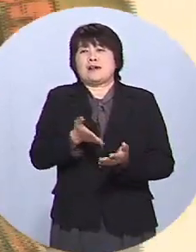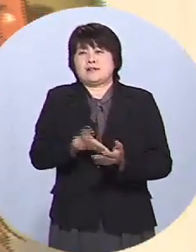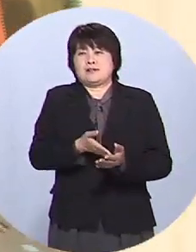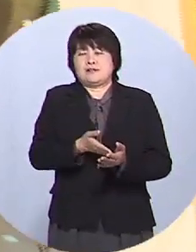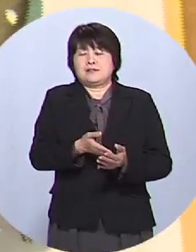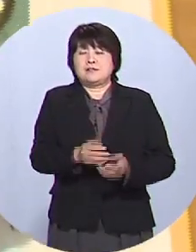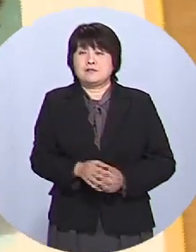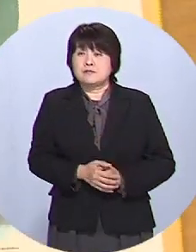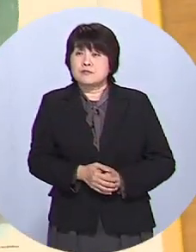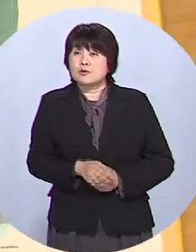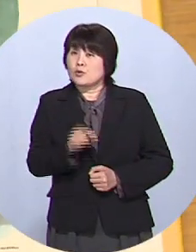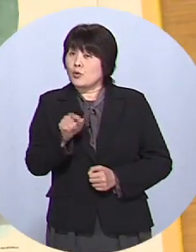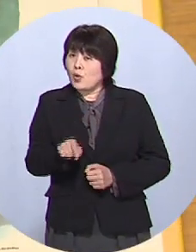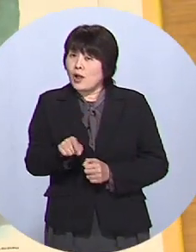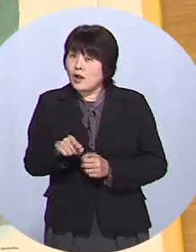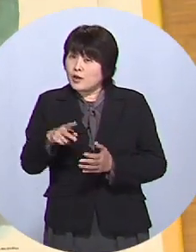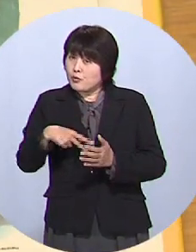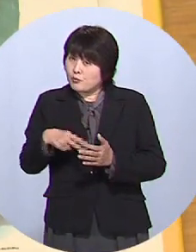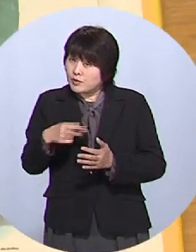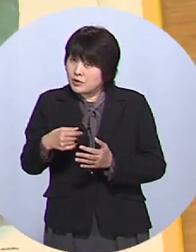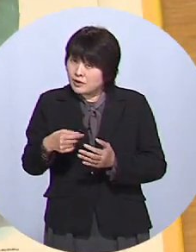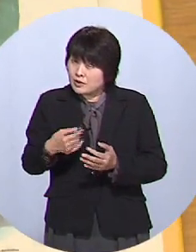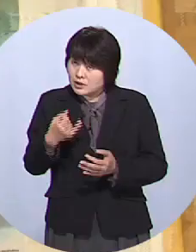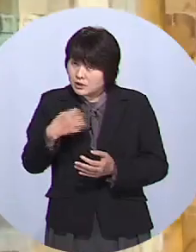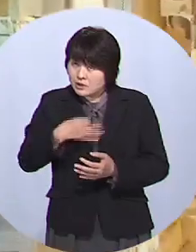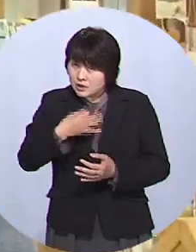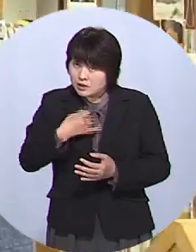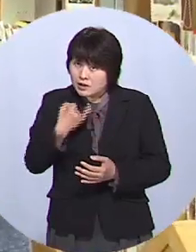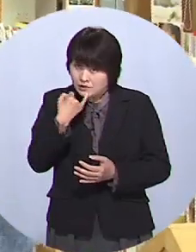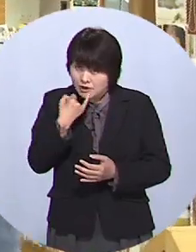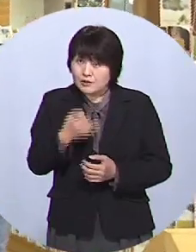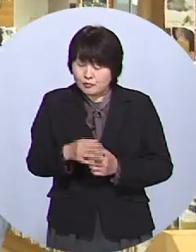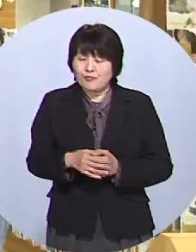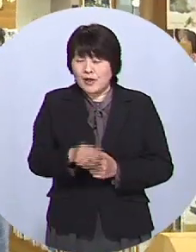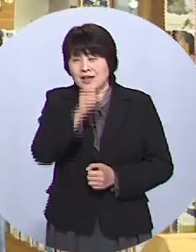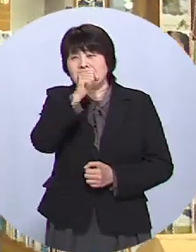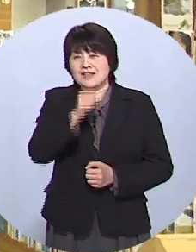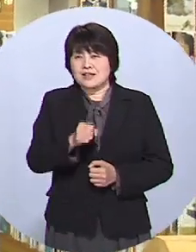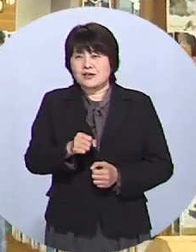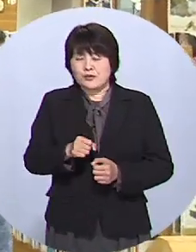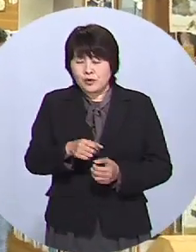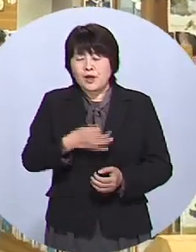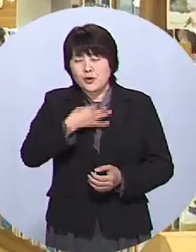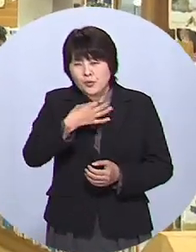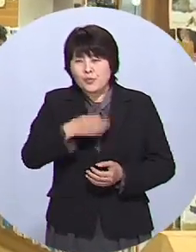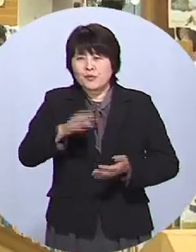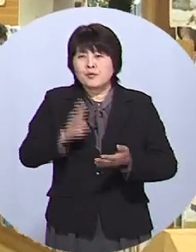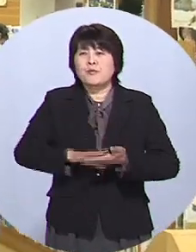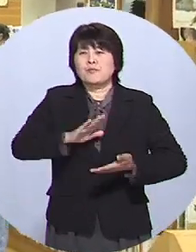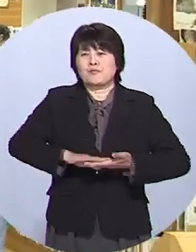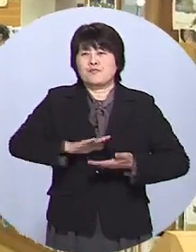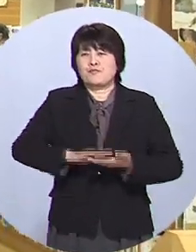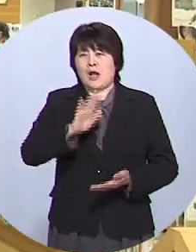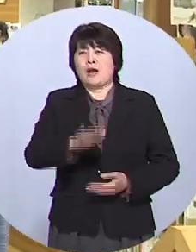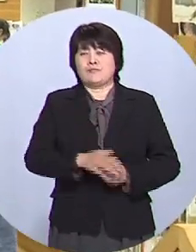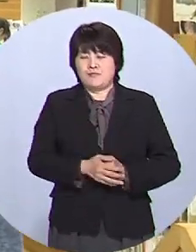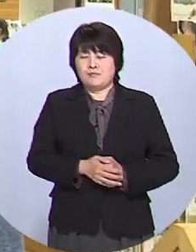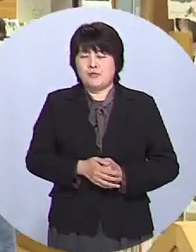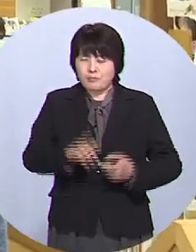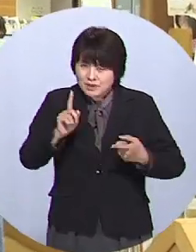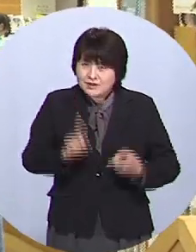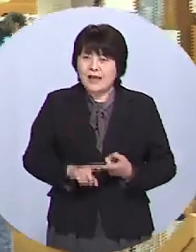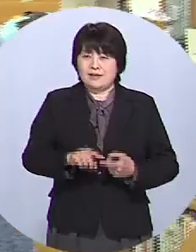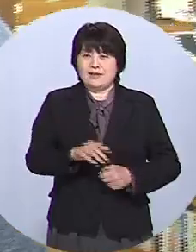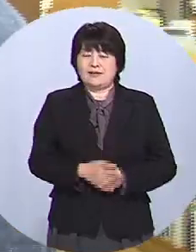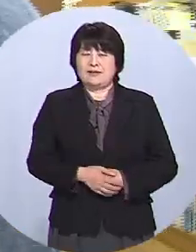こちらっていかがですか。 いいですね。これはリズミカルな言葉の流れがあって読み聞かせにはぴったりなん